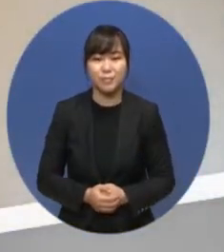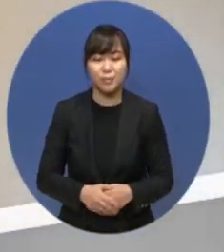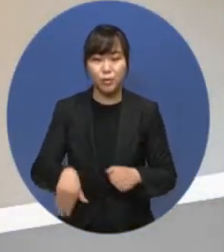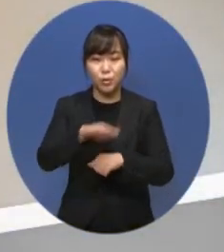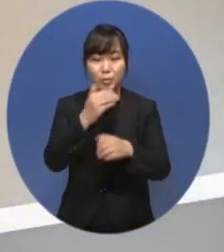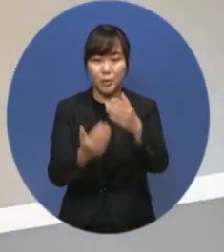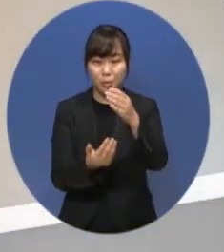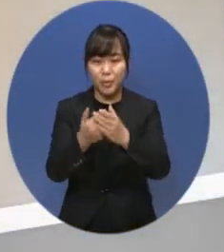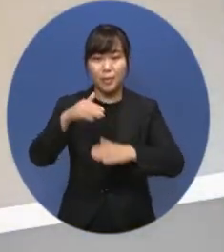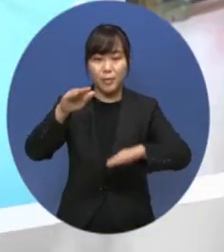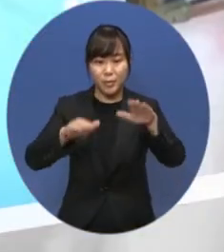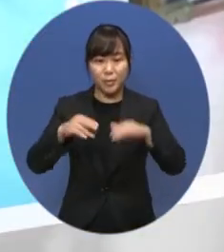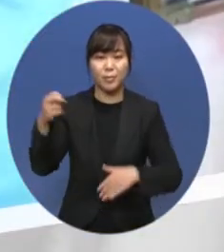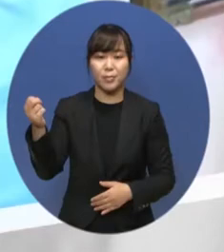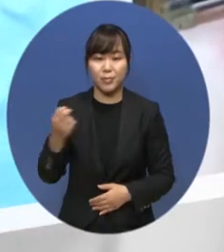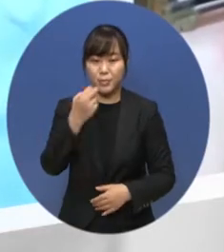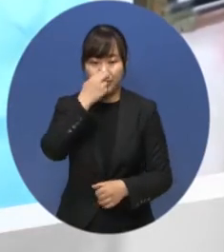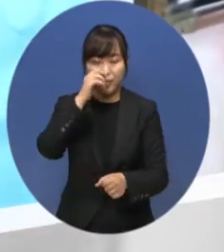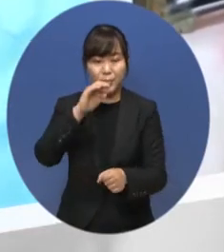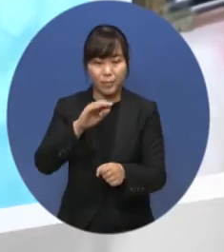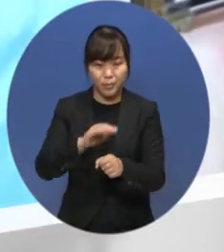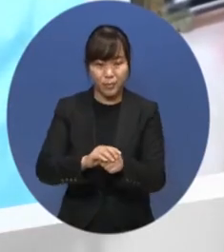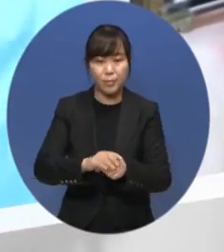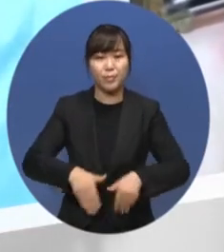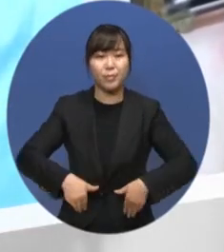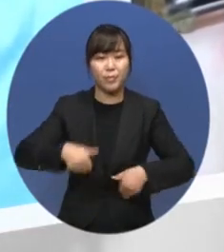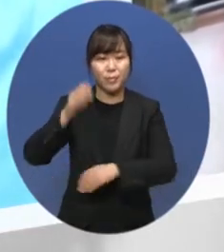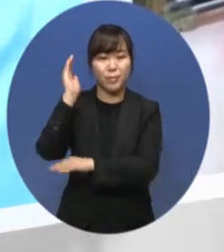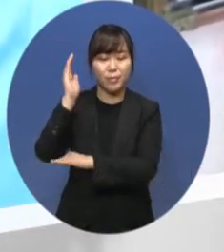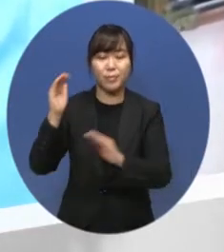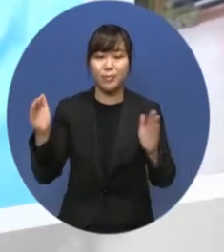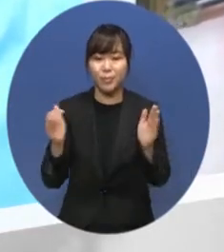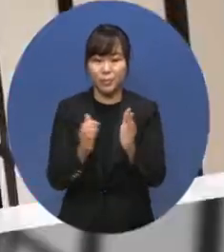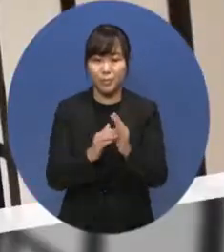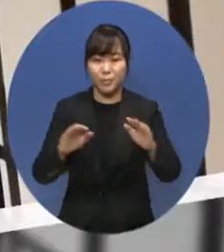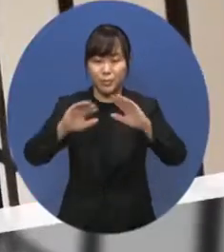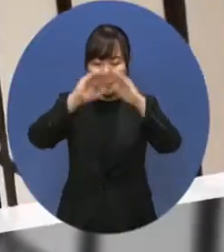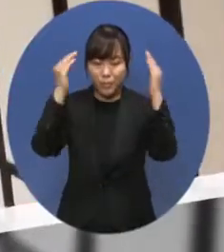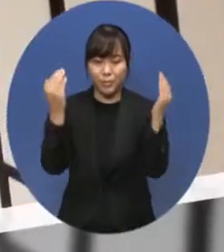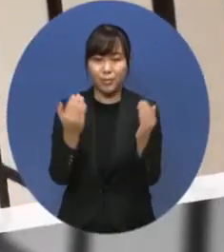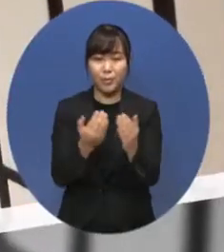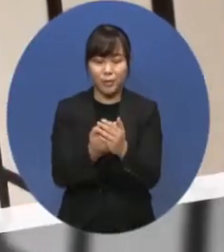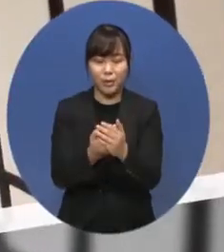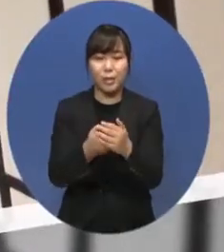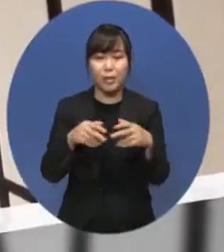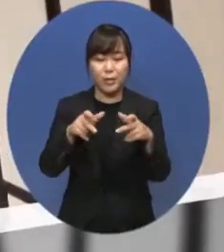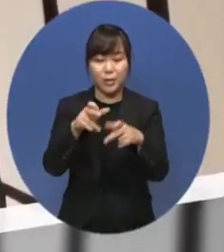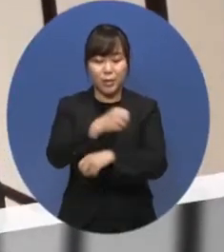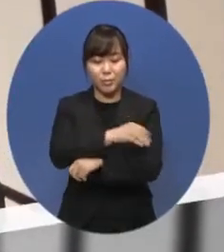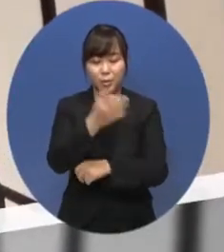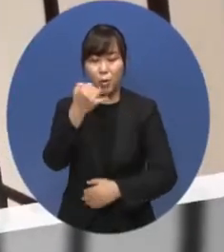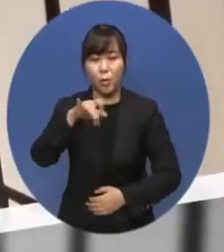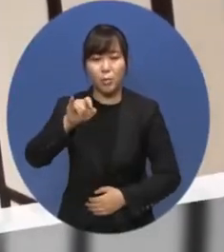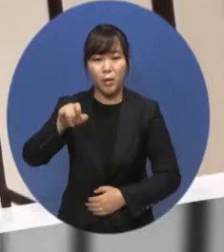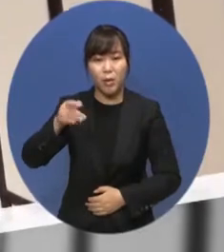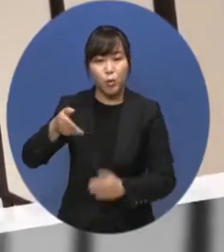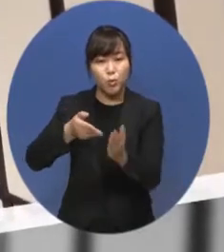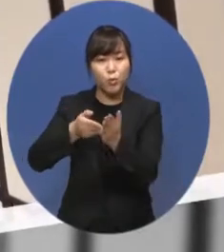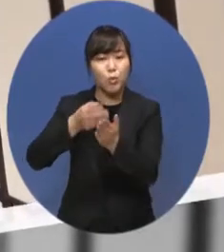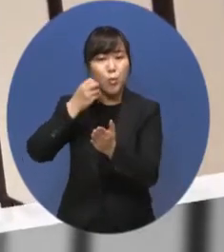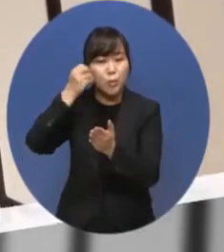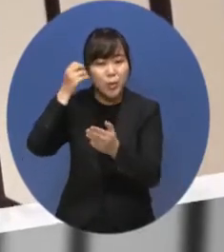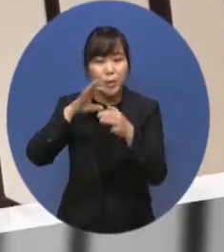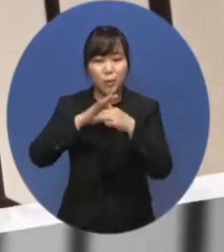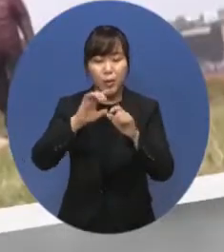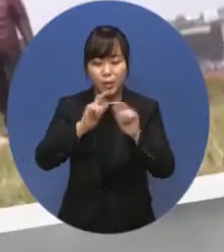우리 주변에서 일어나는 불공정한 살에 붙어 억울한 사연 따뜻한 및 암까지 장애인 신문과 왜 표현 뉴스